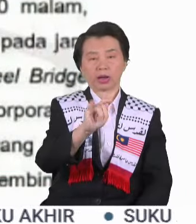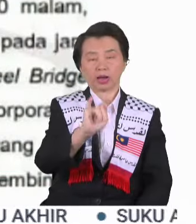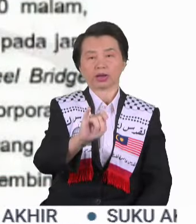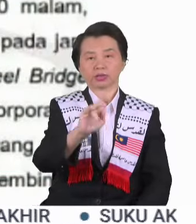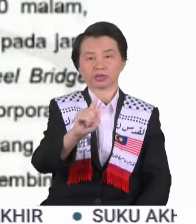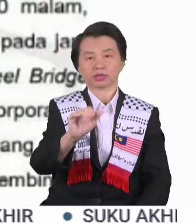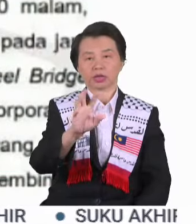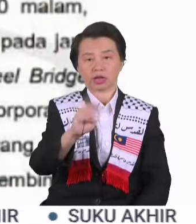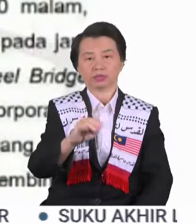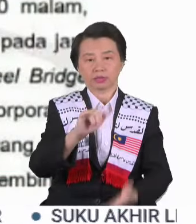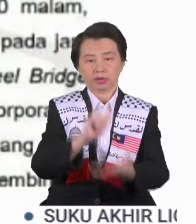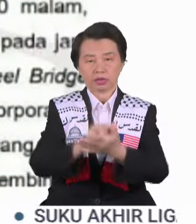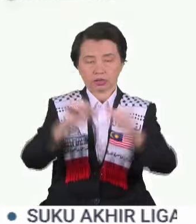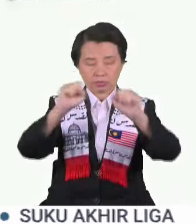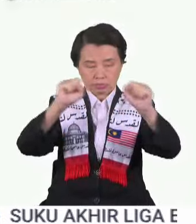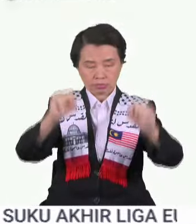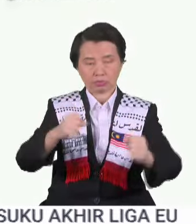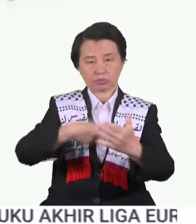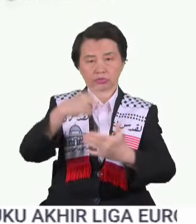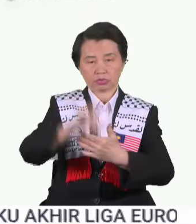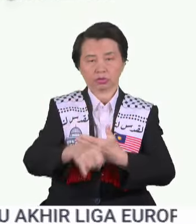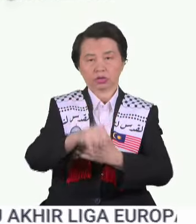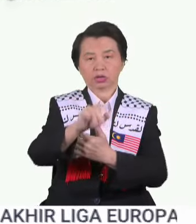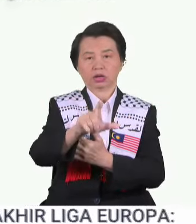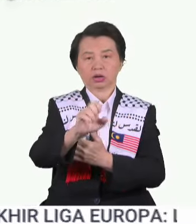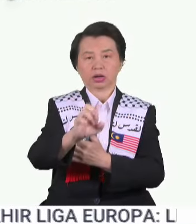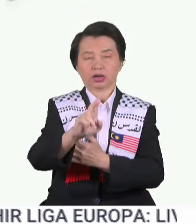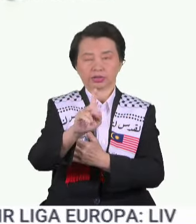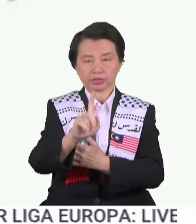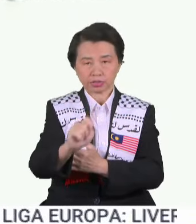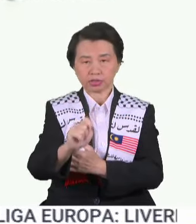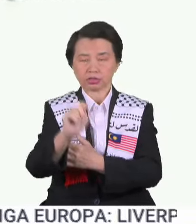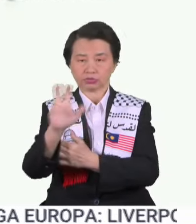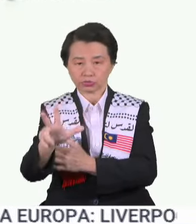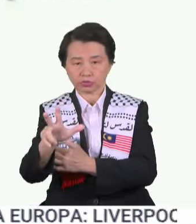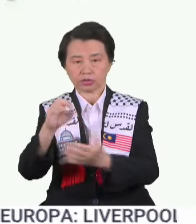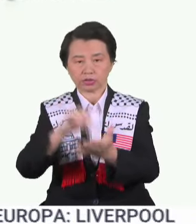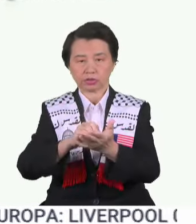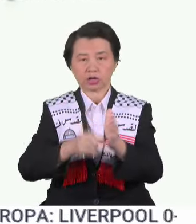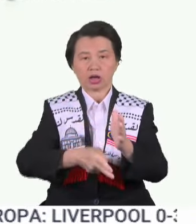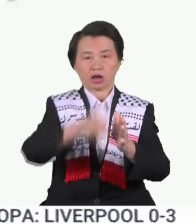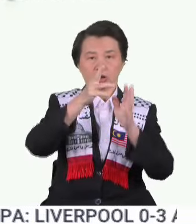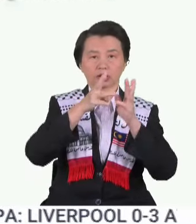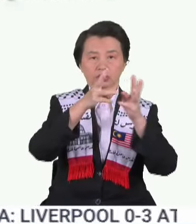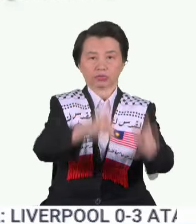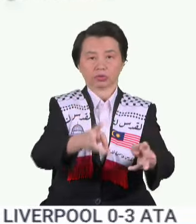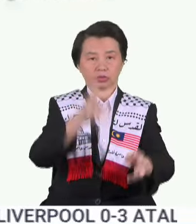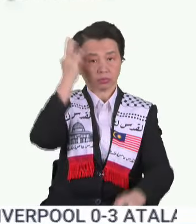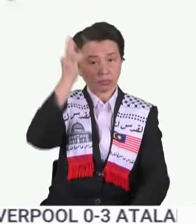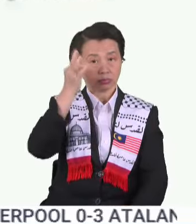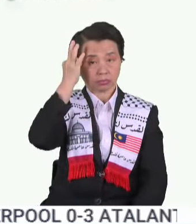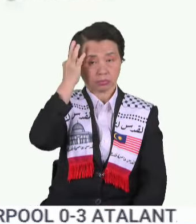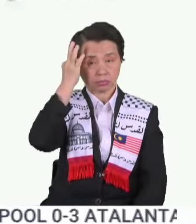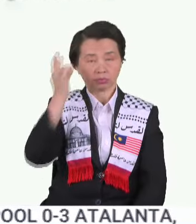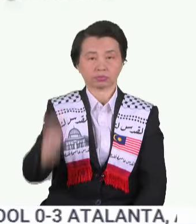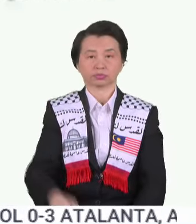merupakan sebahagian daripada keseluruhan projek pembinaan LRT3 di Lebuh Raya Persekutuan.